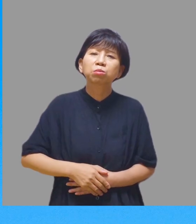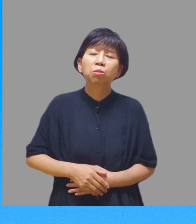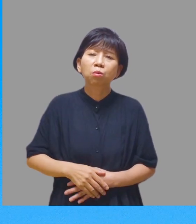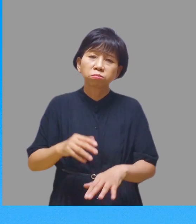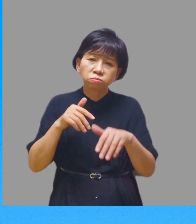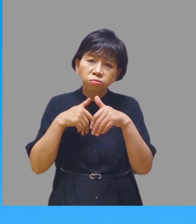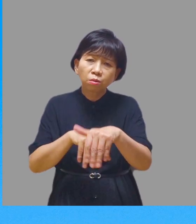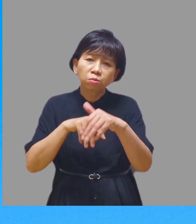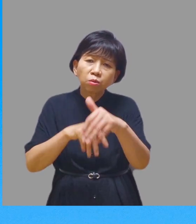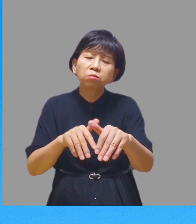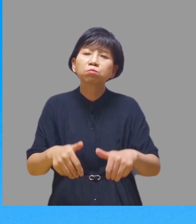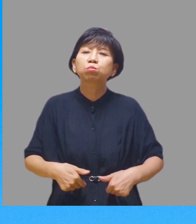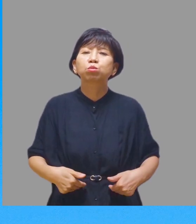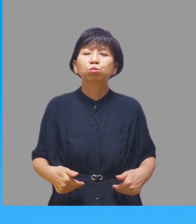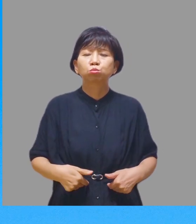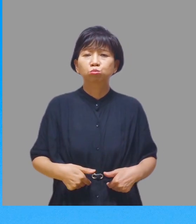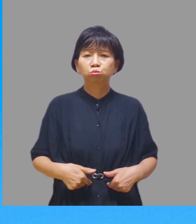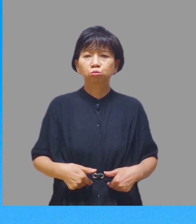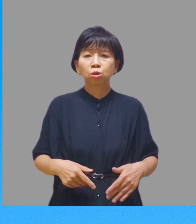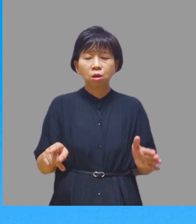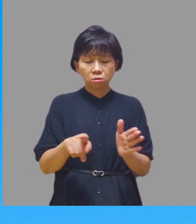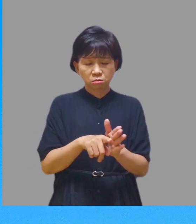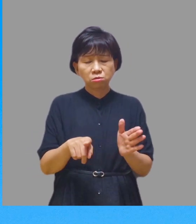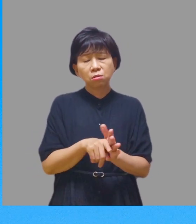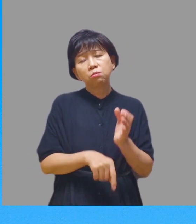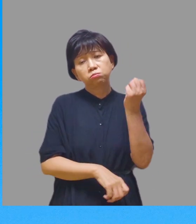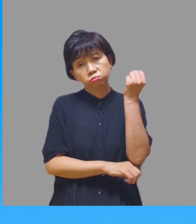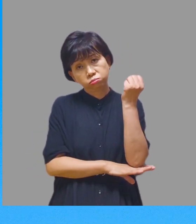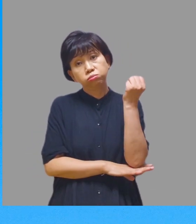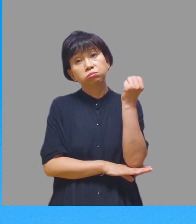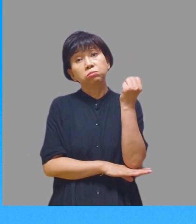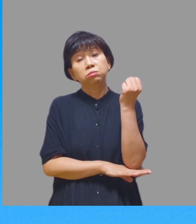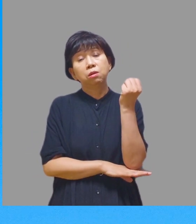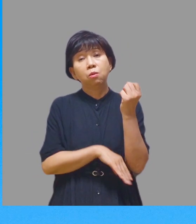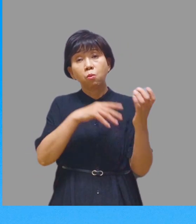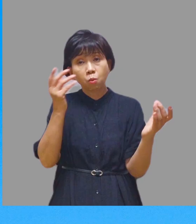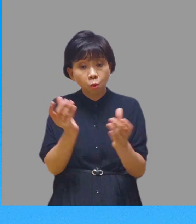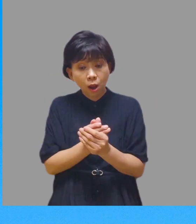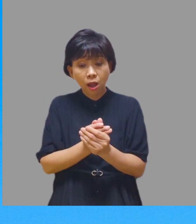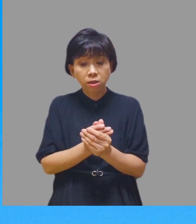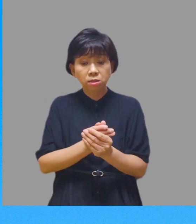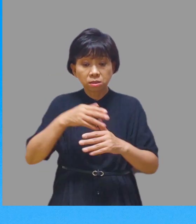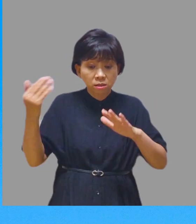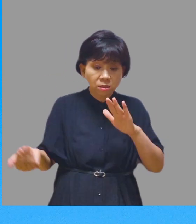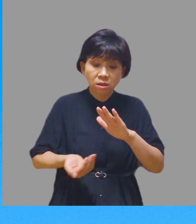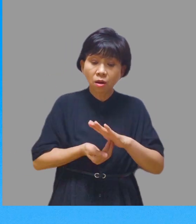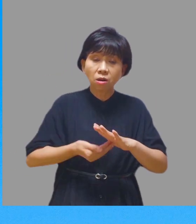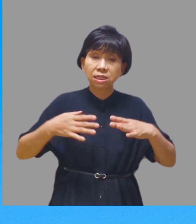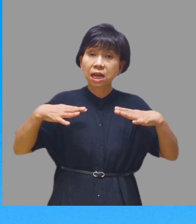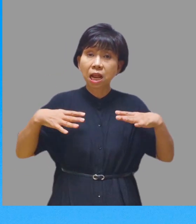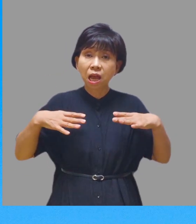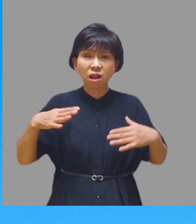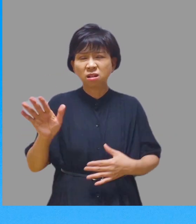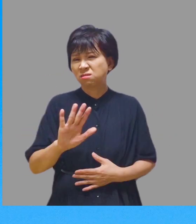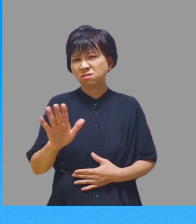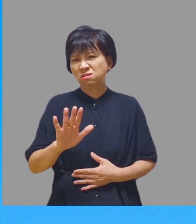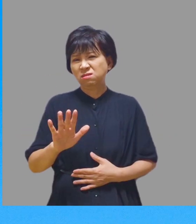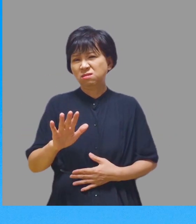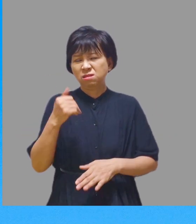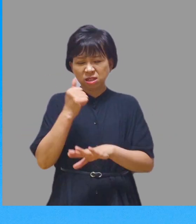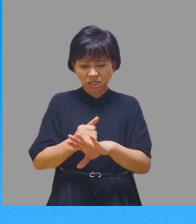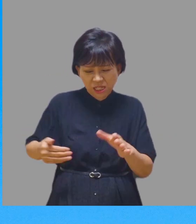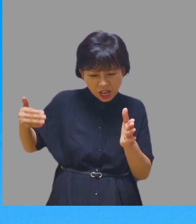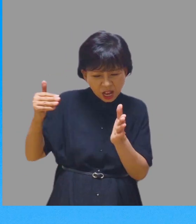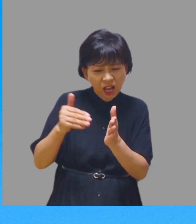없습니다. 성도 여러분, 이것은 신앙의 본질입니다. 신앙은 완성을 자랑하는 것이 아니라 끝까지 어떻게 해요? 끝까지 가는